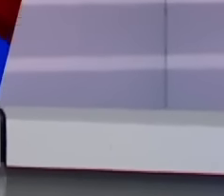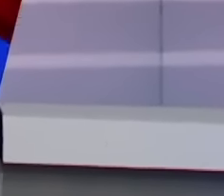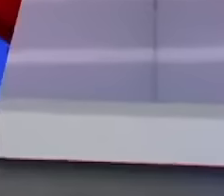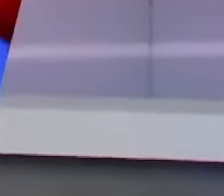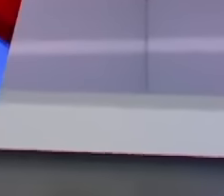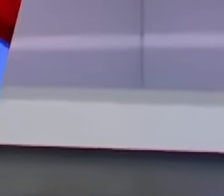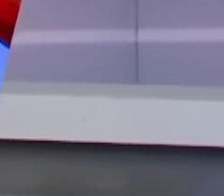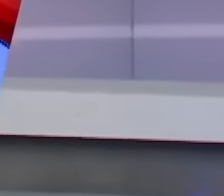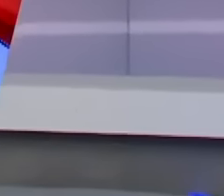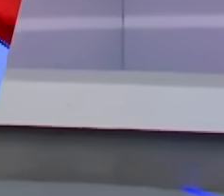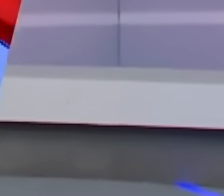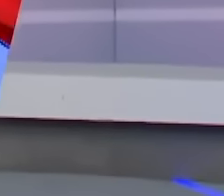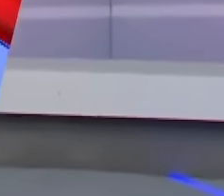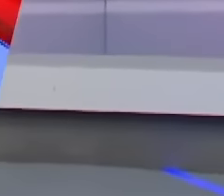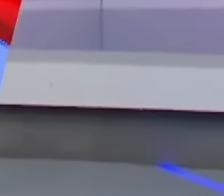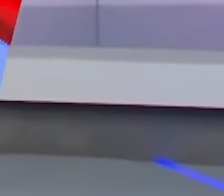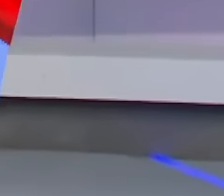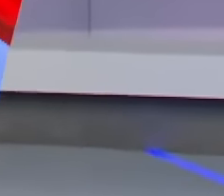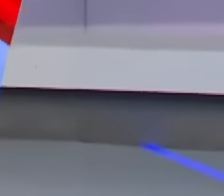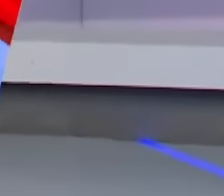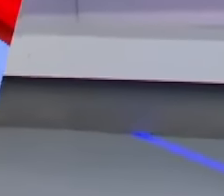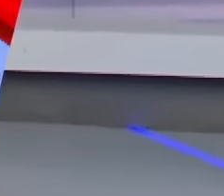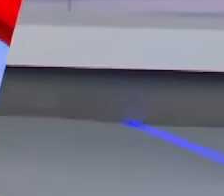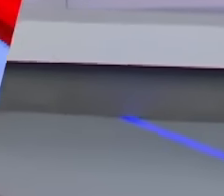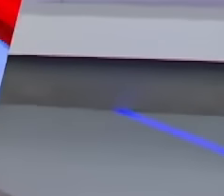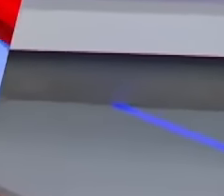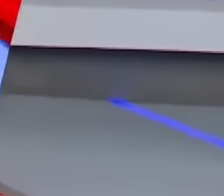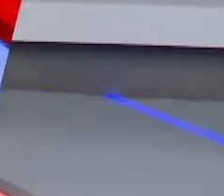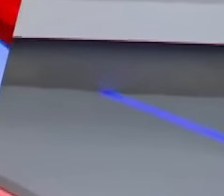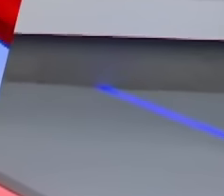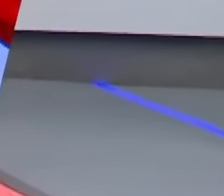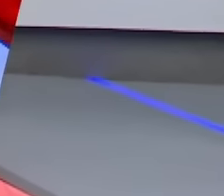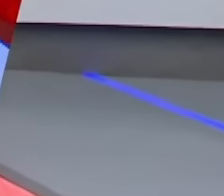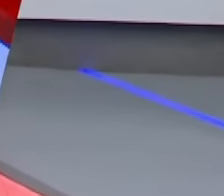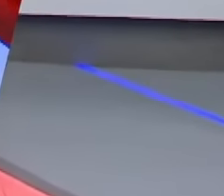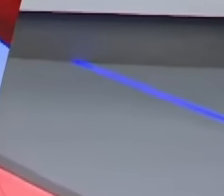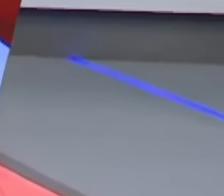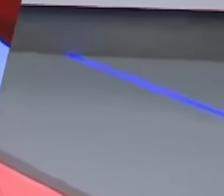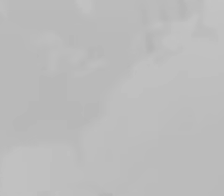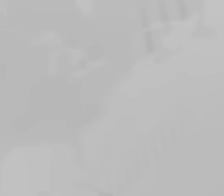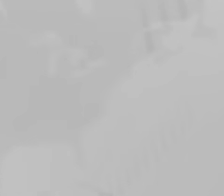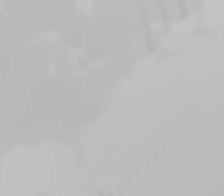News, ang News Authority ng Pilipino, nakatutok kami 24 oras.